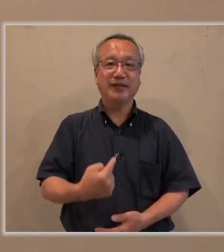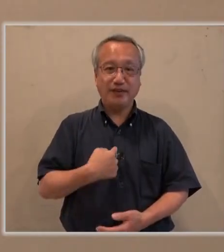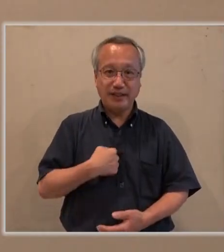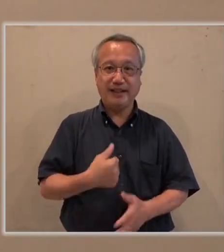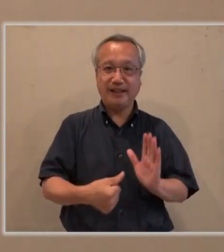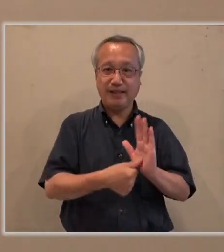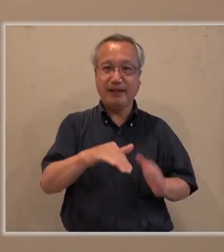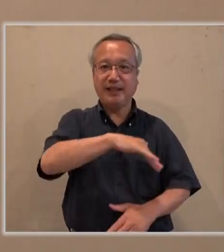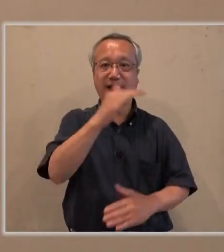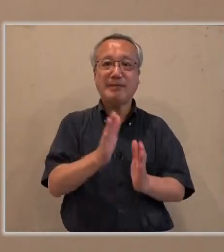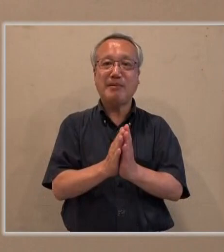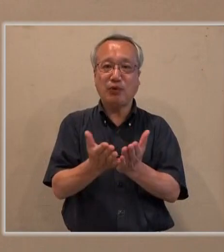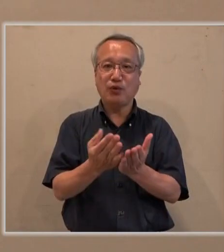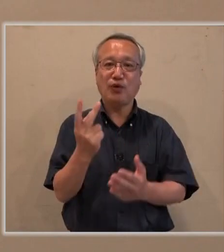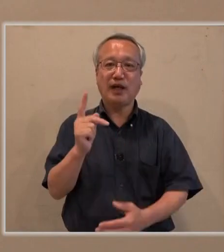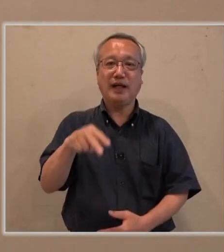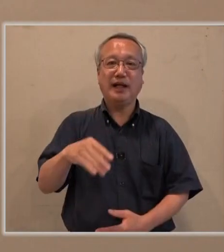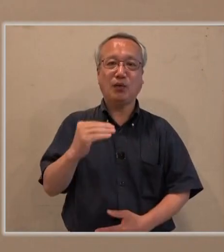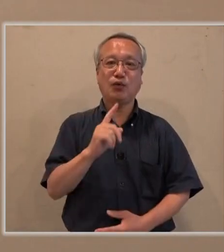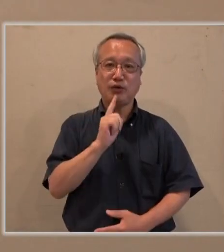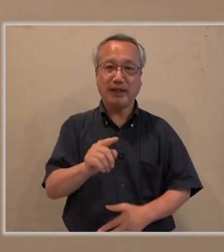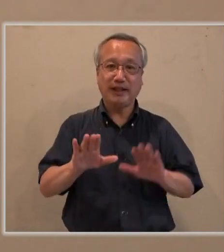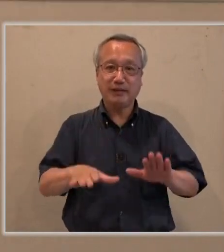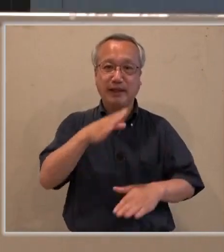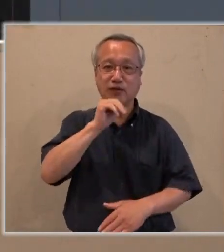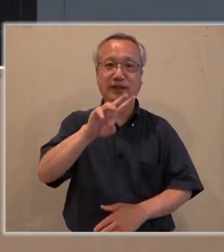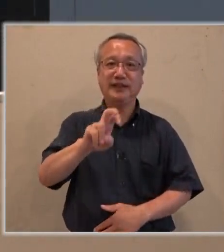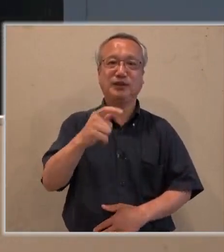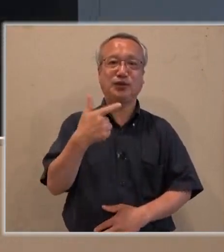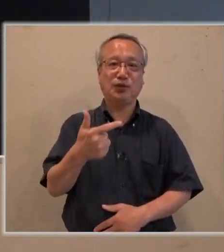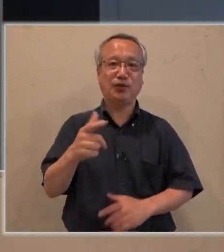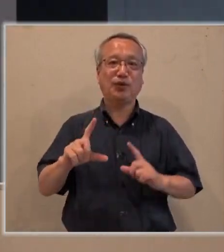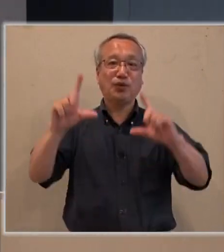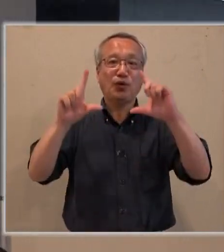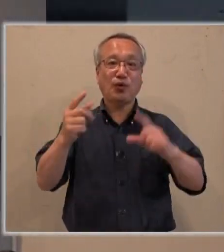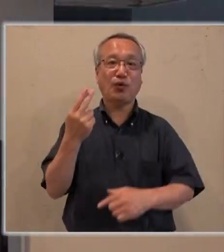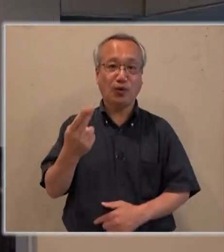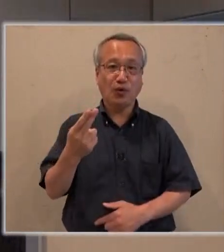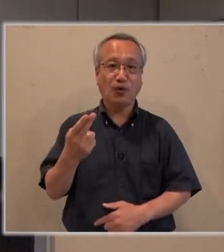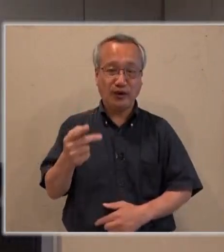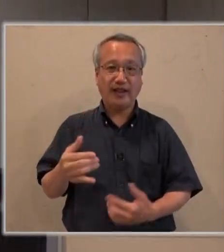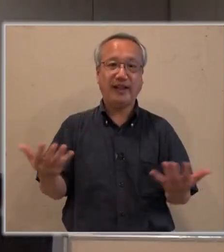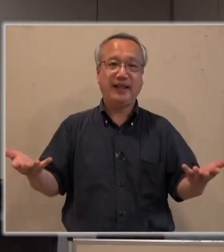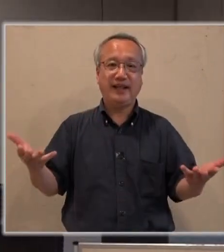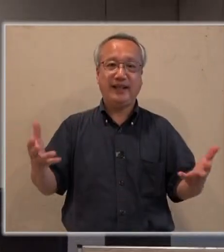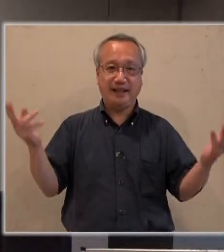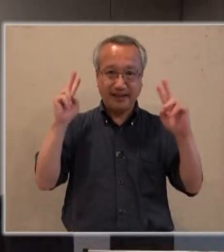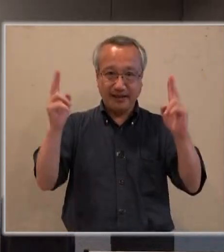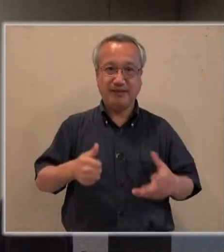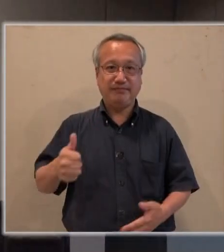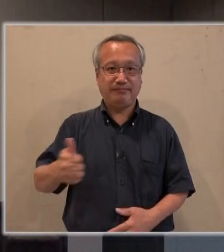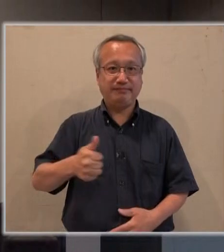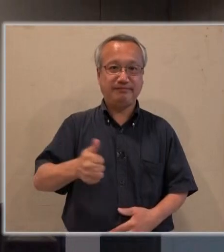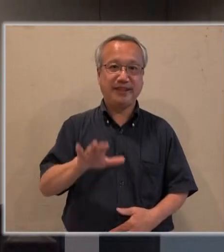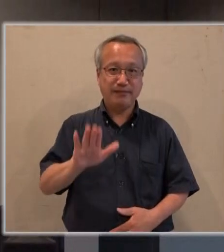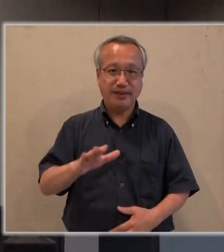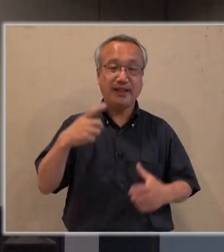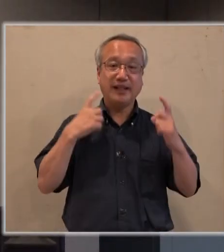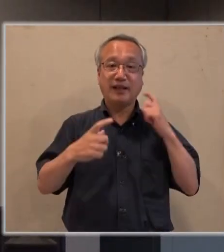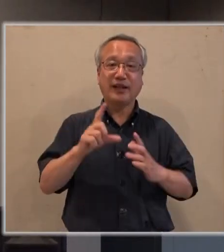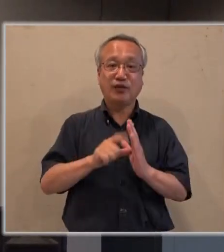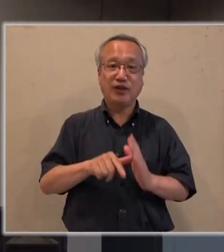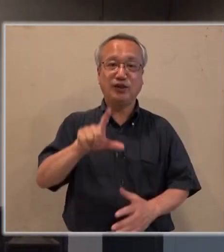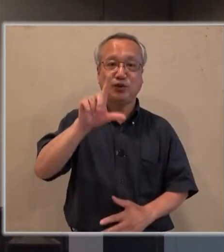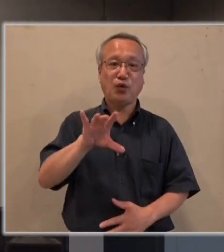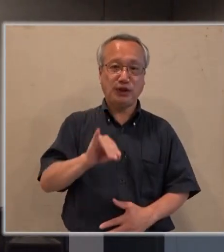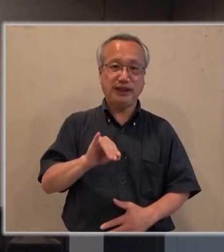私山本かな子と申します。現在26歳で東京都で普通に社会人をしています。学生時代は上智